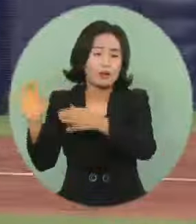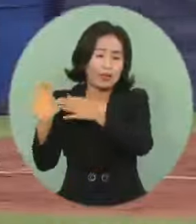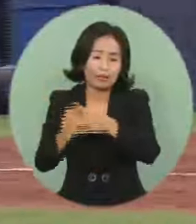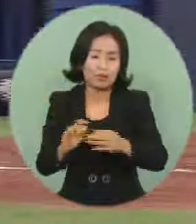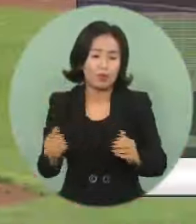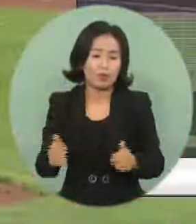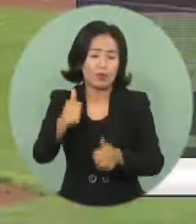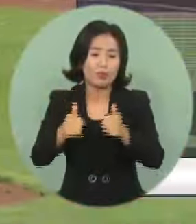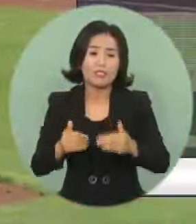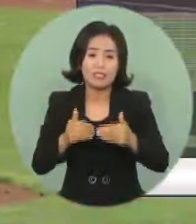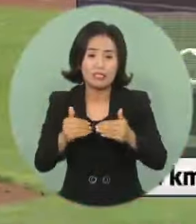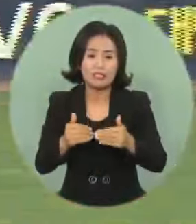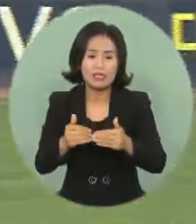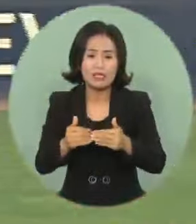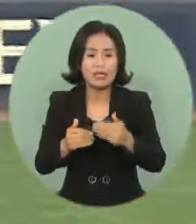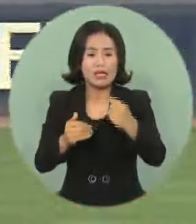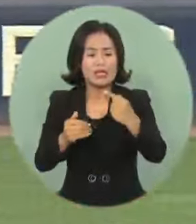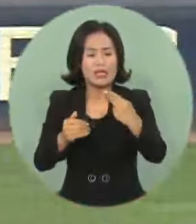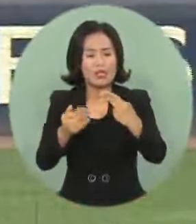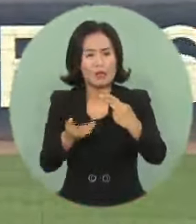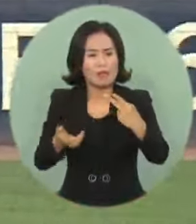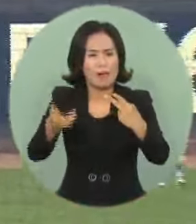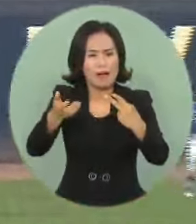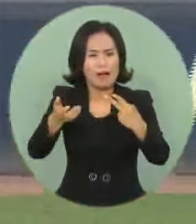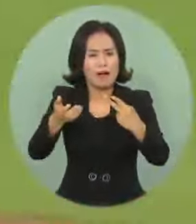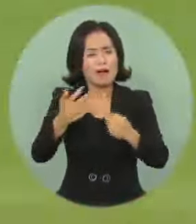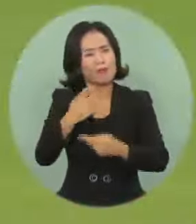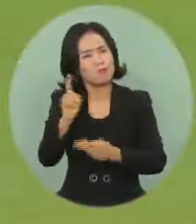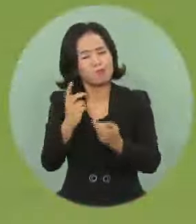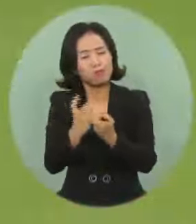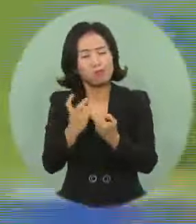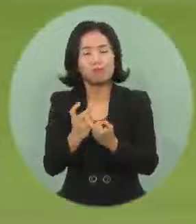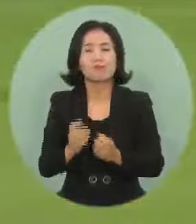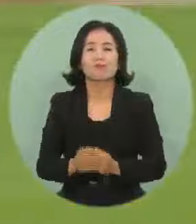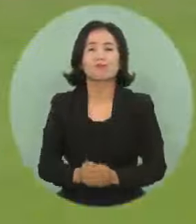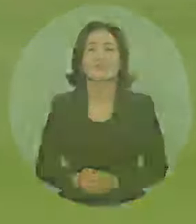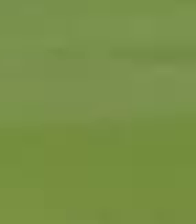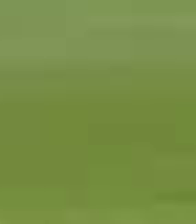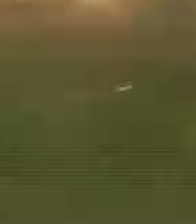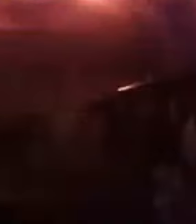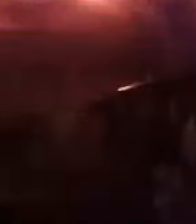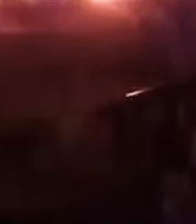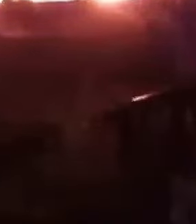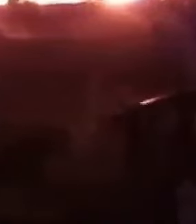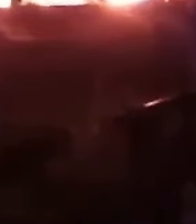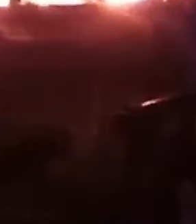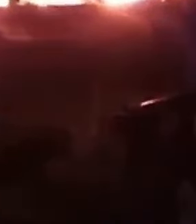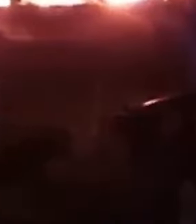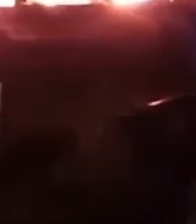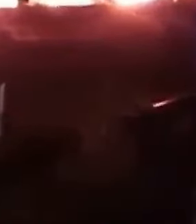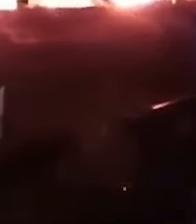만나면서 선두권 수상에 시험대에 오르게 됐습니다. MBC 뉴스 한신구입니다.